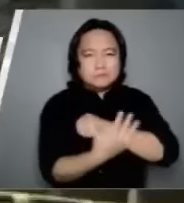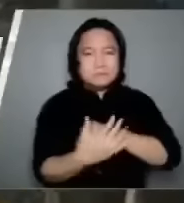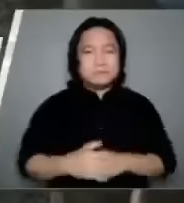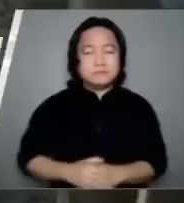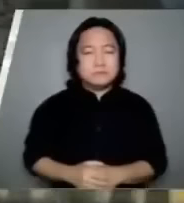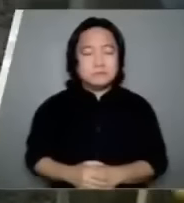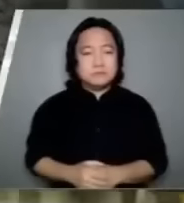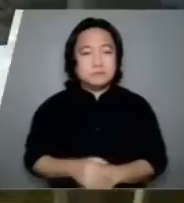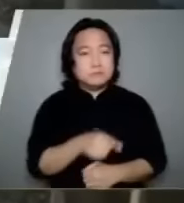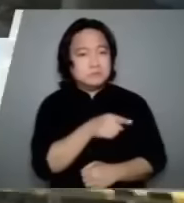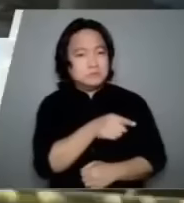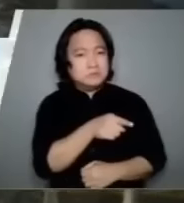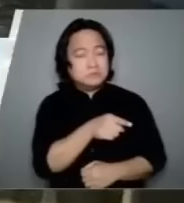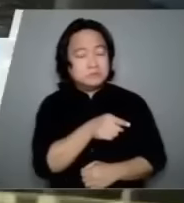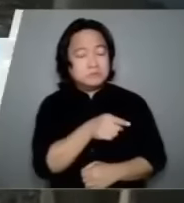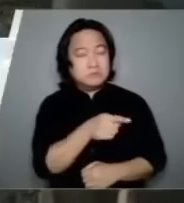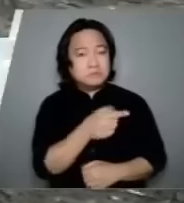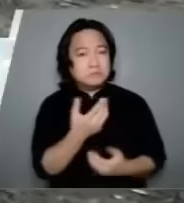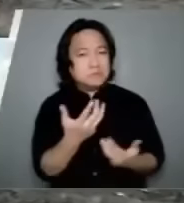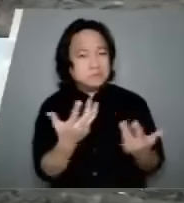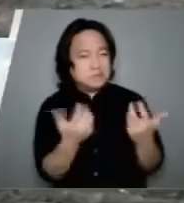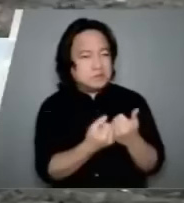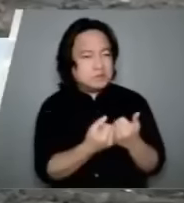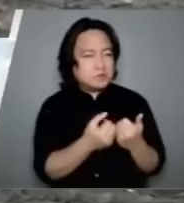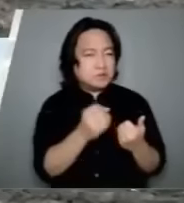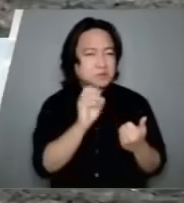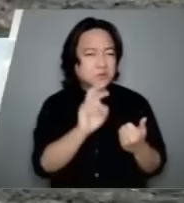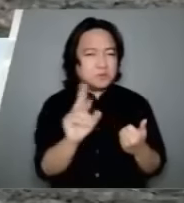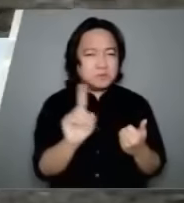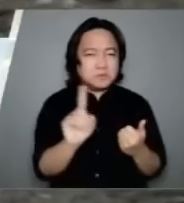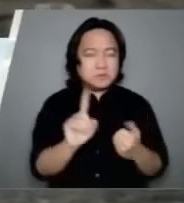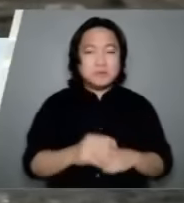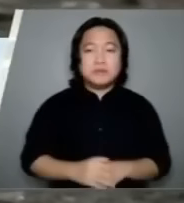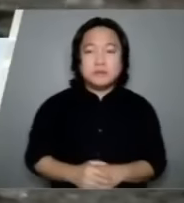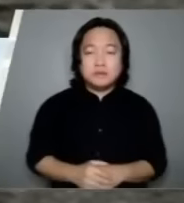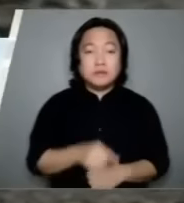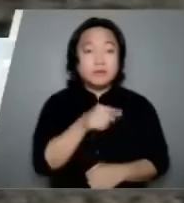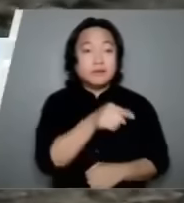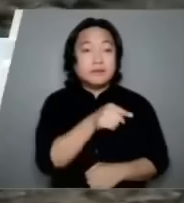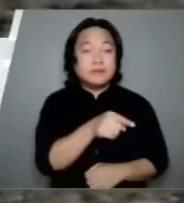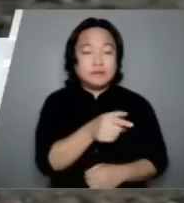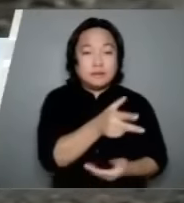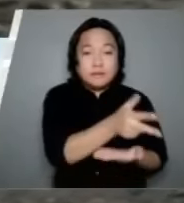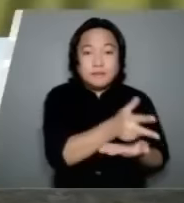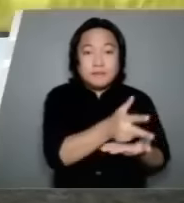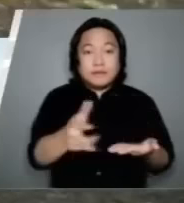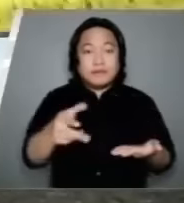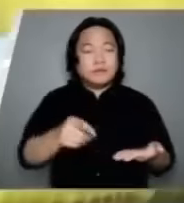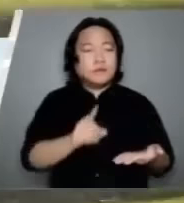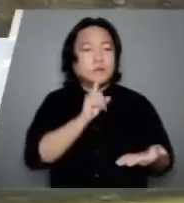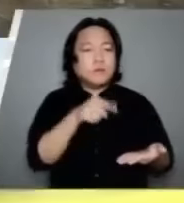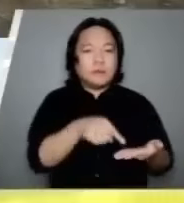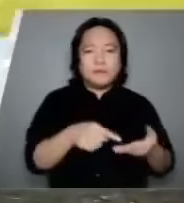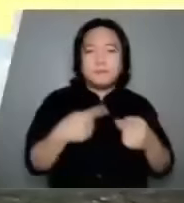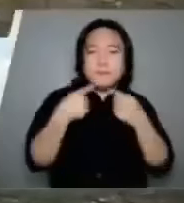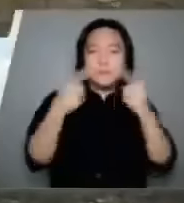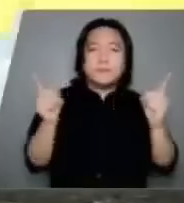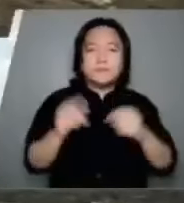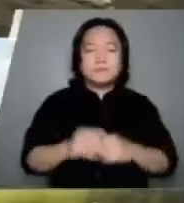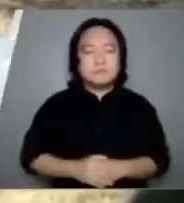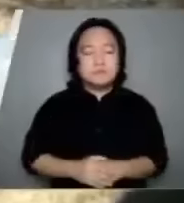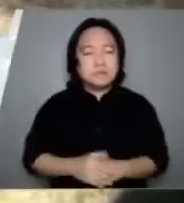talaga. Pampublikong pay parking na ito at ayon sa MIAA, karamihan sa mga pumaparada ay ilang araw iniiwan ng kotse dahil